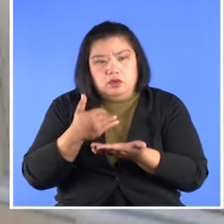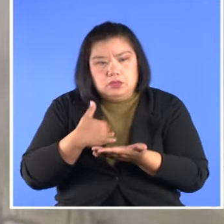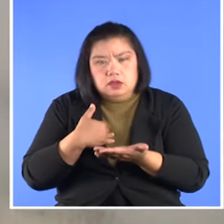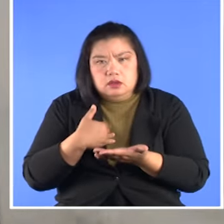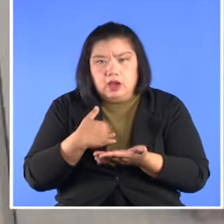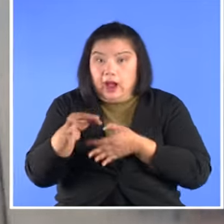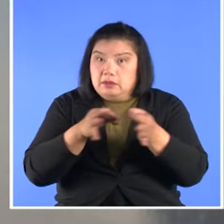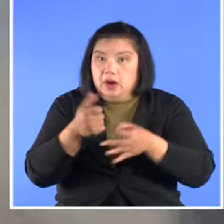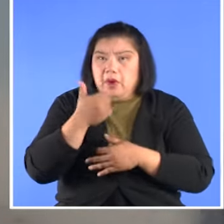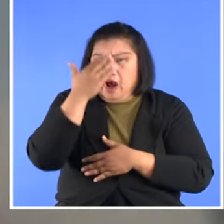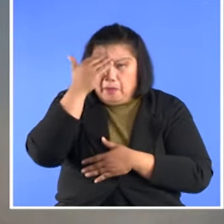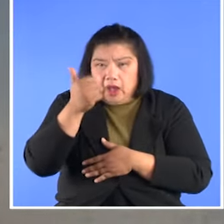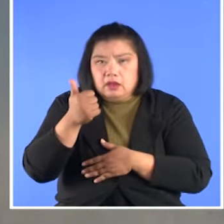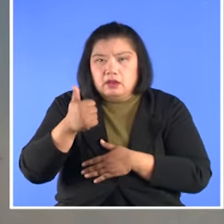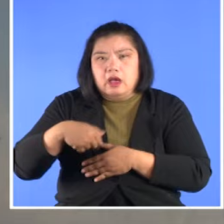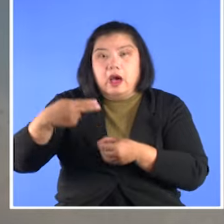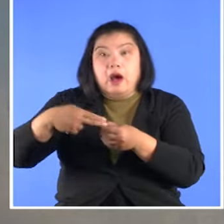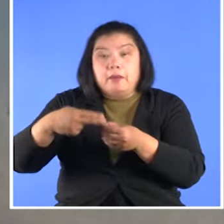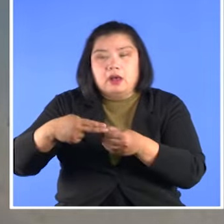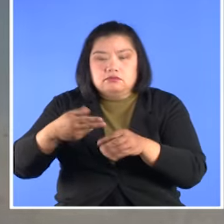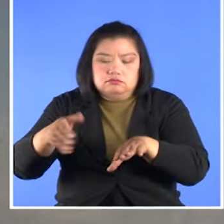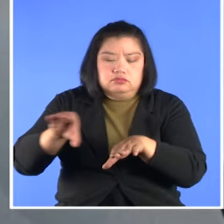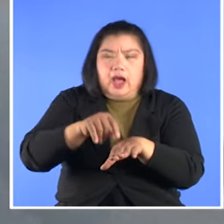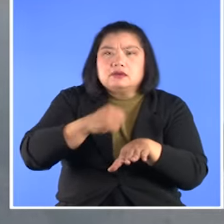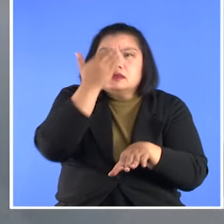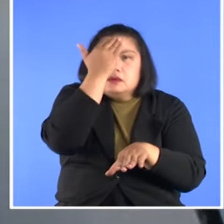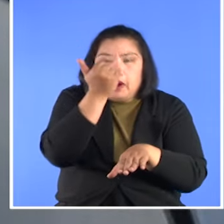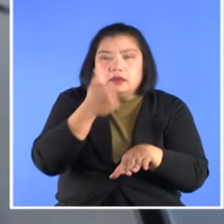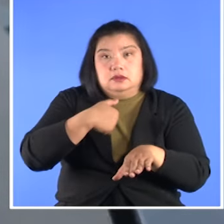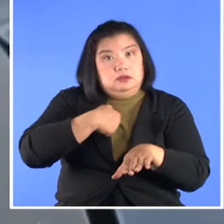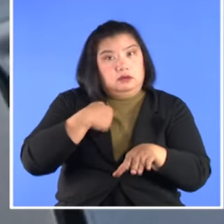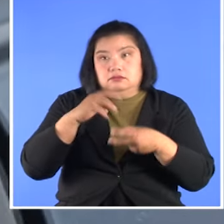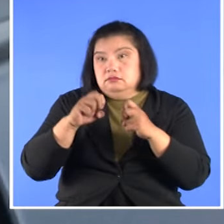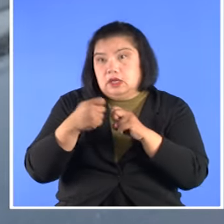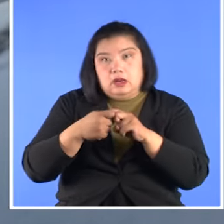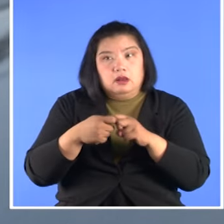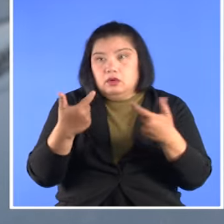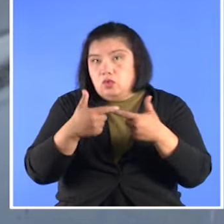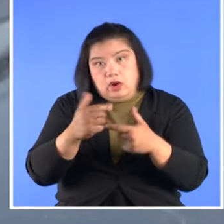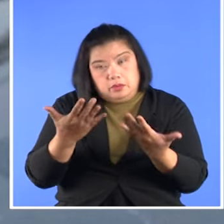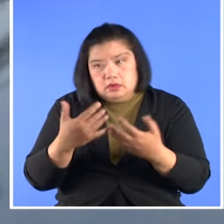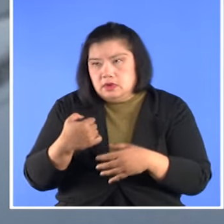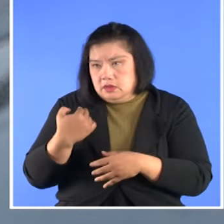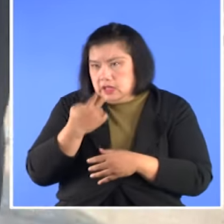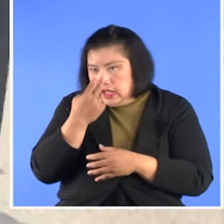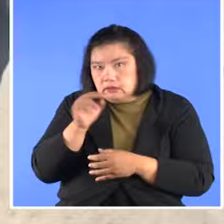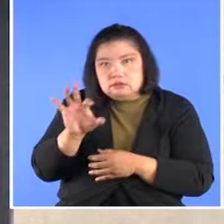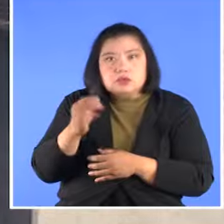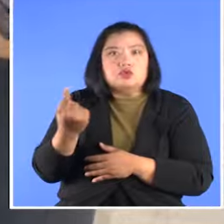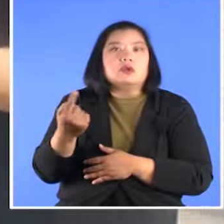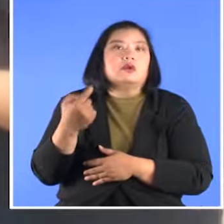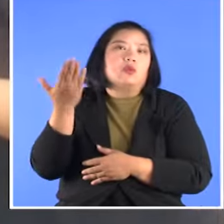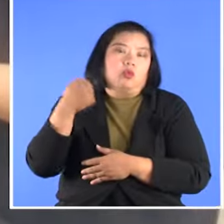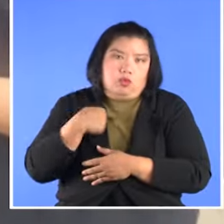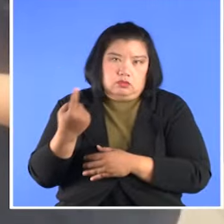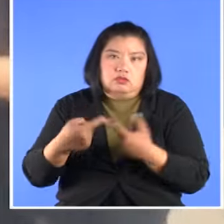ถึงเอาน้ำมันเครื่องเนี่มาราดรถเธอแบบนี้นะฮะเพราะว่าตัวเธอเนี่ยไม่เคยมีปัญหากับใครอยู่แล้วนอกจากคู่กรณีก่อนหน้านี้มันเคยต่อว่าต่อ